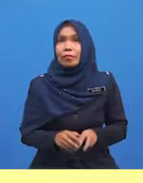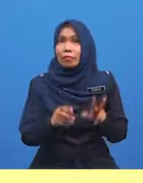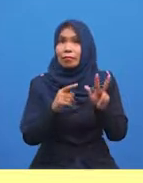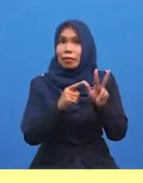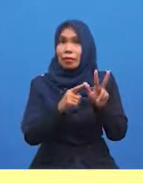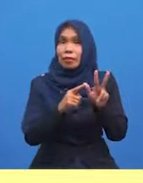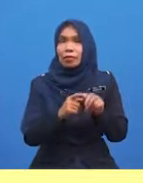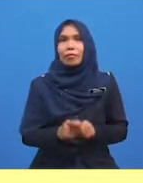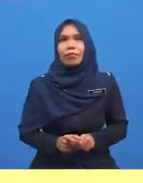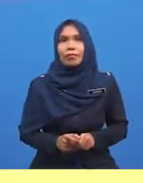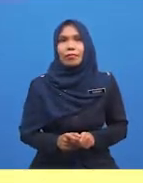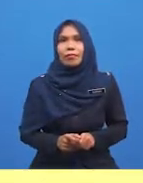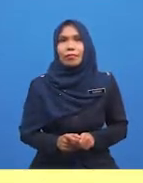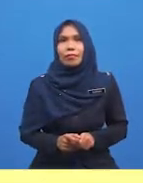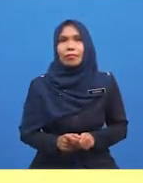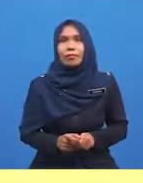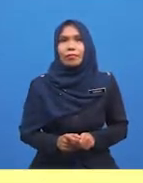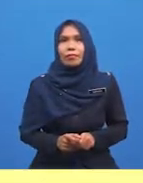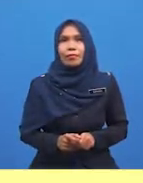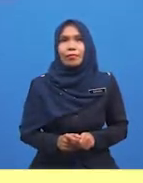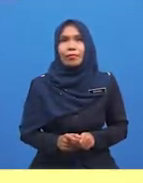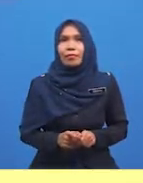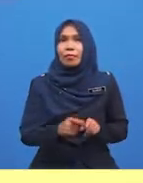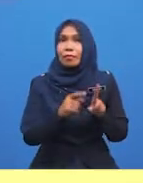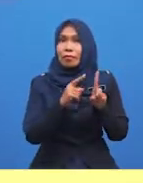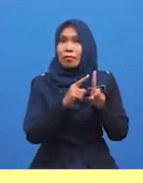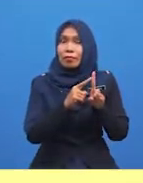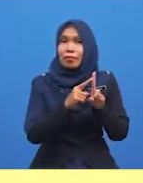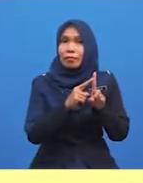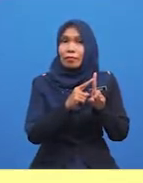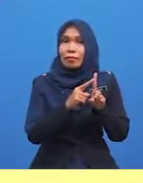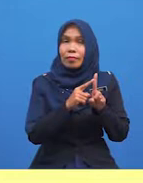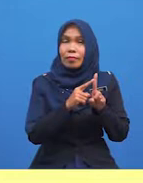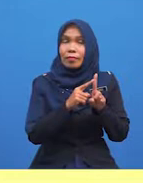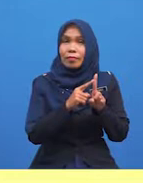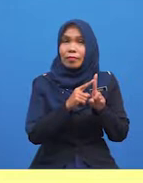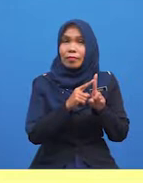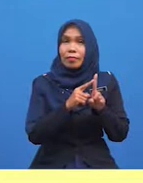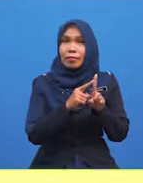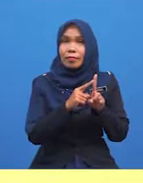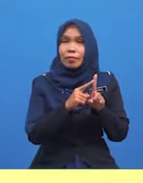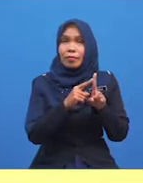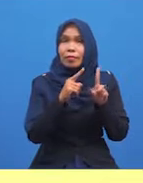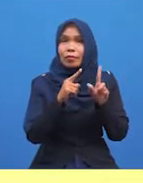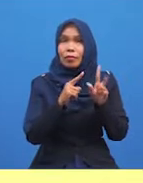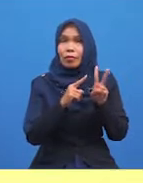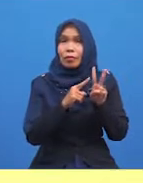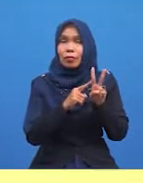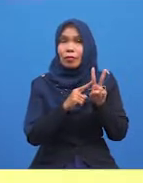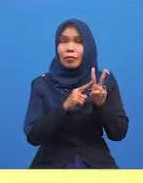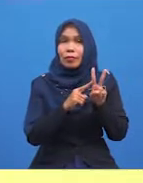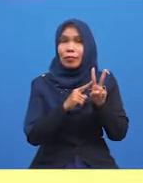iaitu badan pentadbiran atau eksekutif, badan perundangan atau legislatif dan